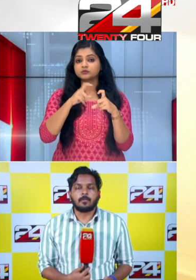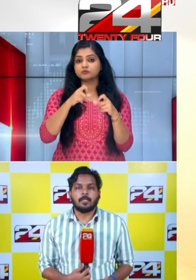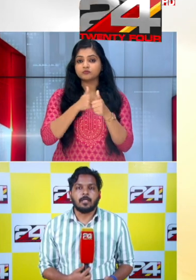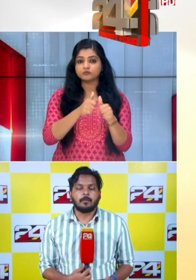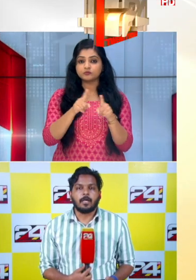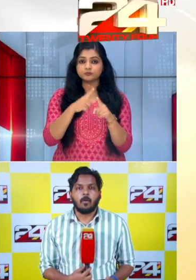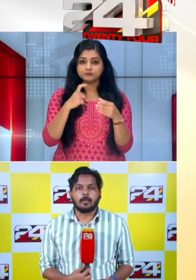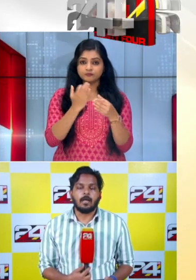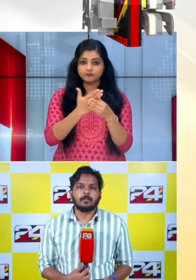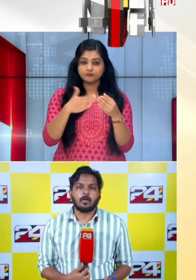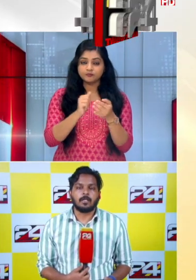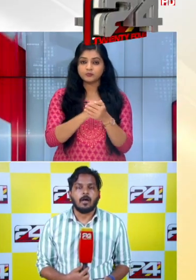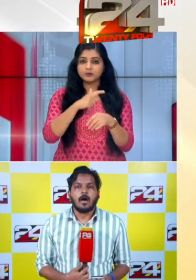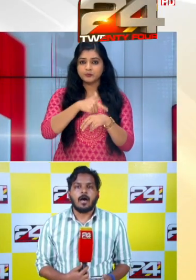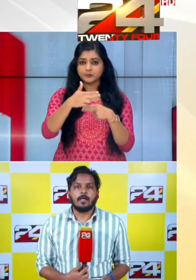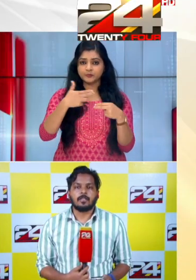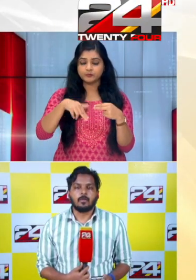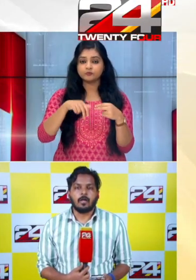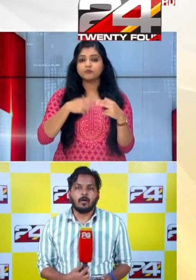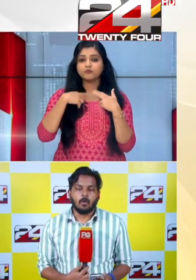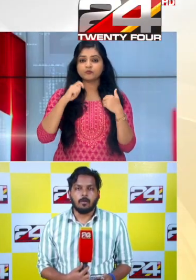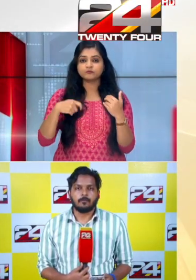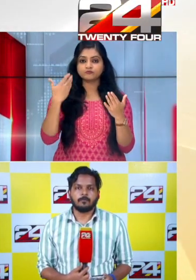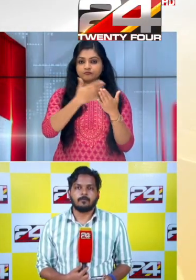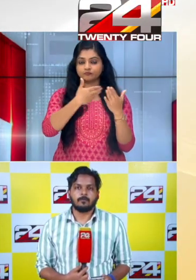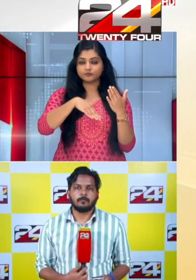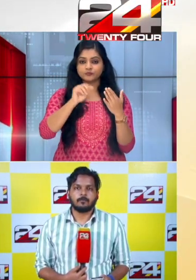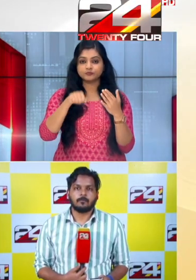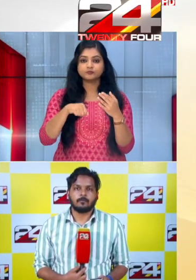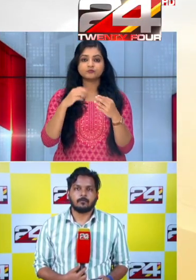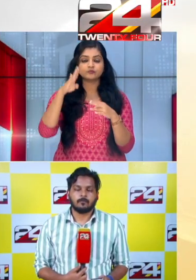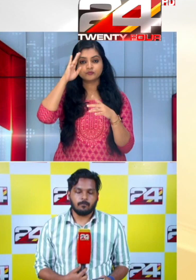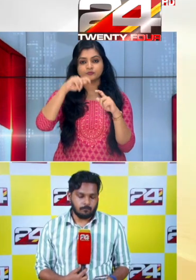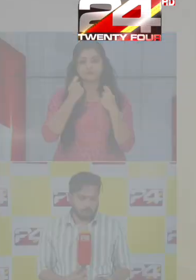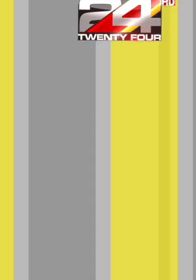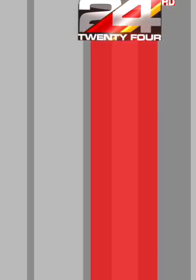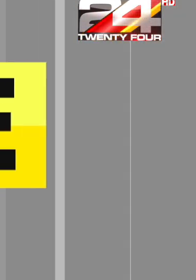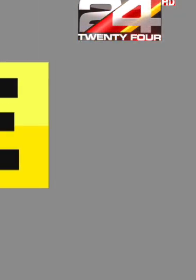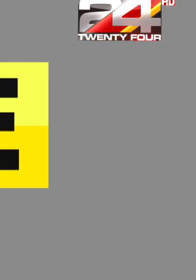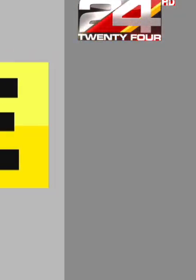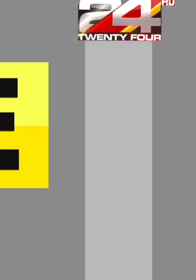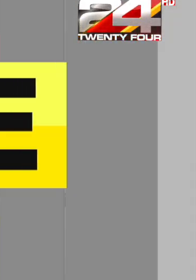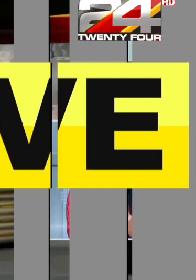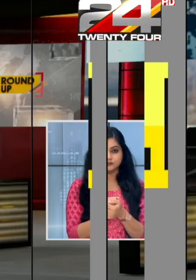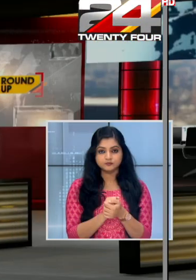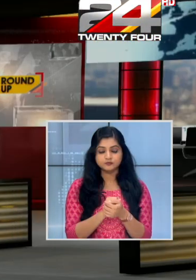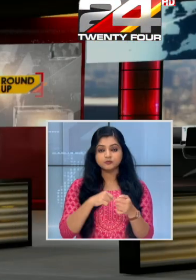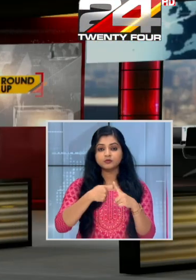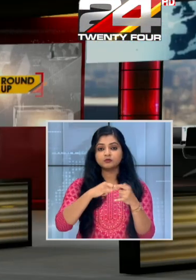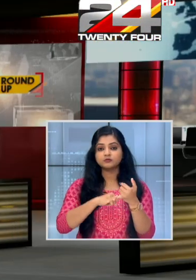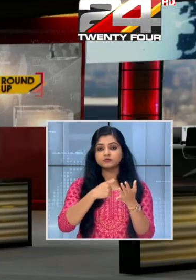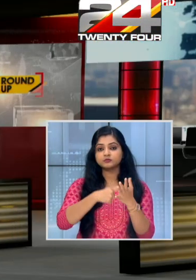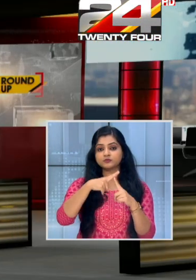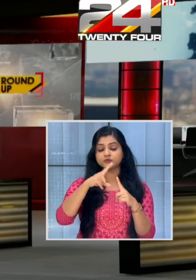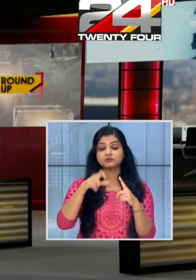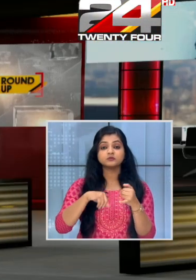കേസെടുത്തിരിക്കുന്നത്. അല്പസമയത്തിനകം തന്നെ കോടതിയിൽ ഹാജരാക്കുമെന്ന് അറിയിച്ചിട്ടുണ്ട് ഗോകുൽ. ശരി, KSRTC സ്വിഫ്റ്റ് ബസ്സിലാണ് കണ്ടക്ടർ